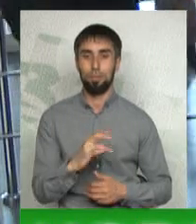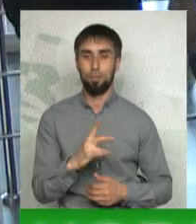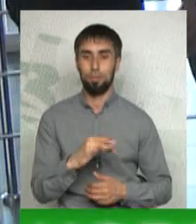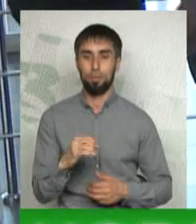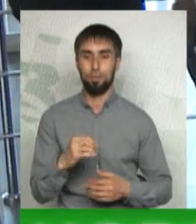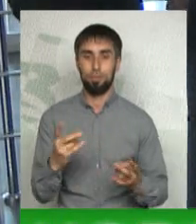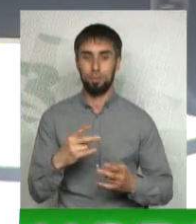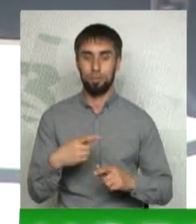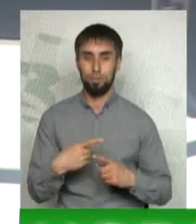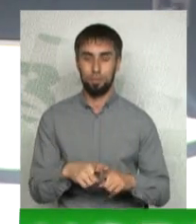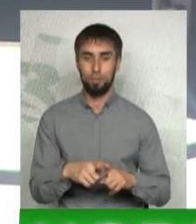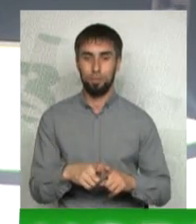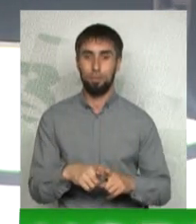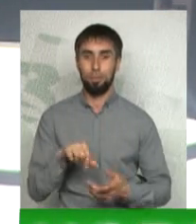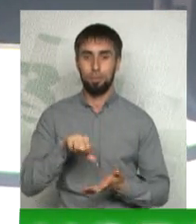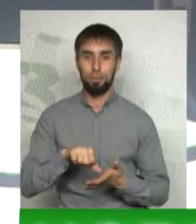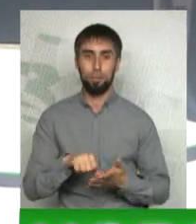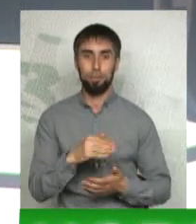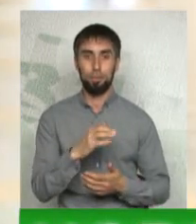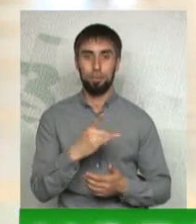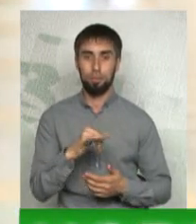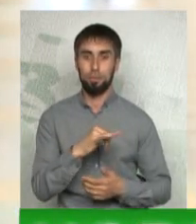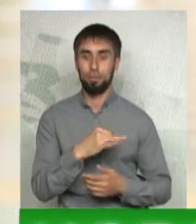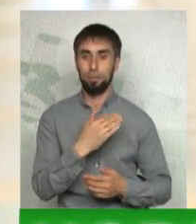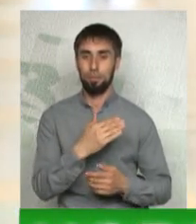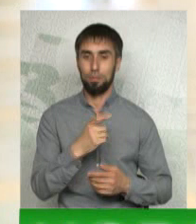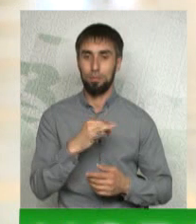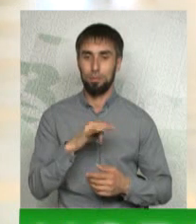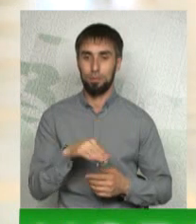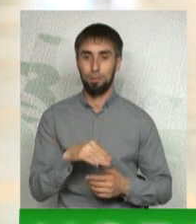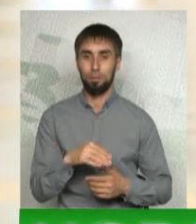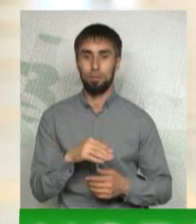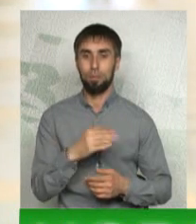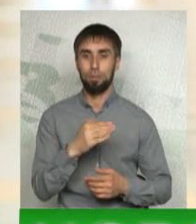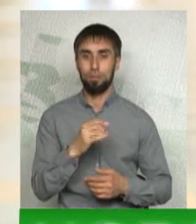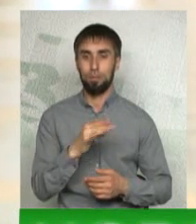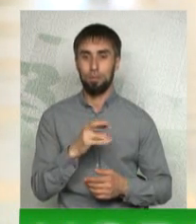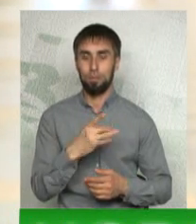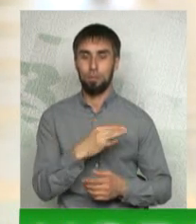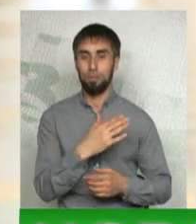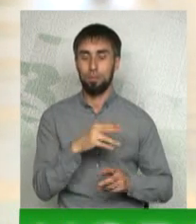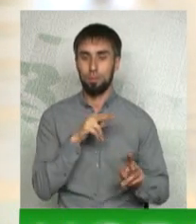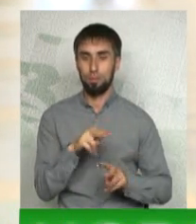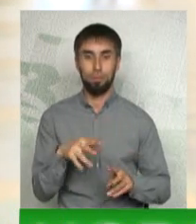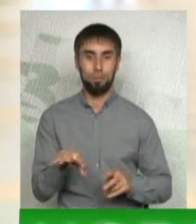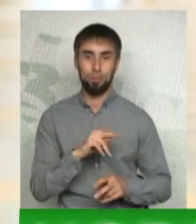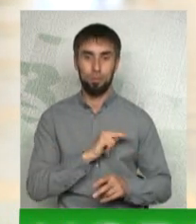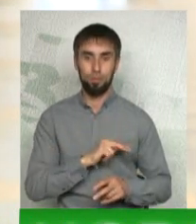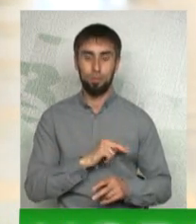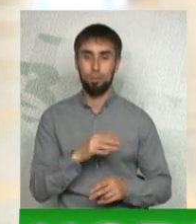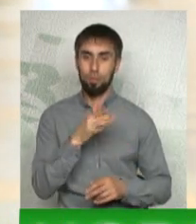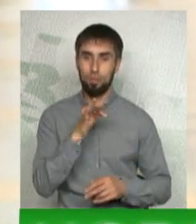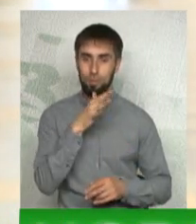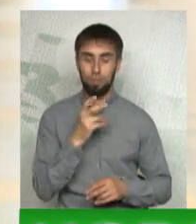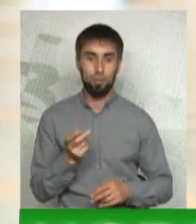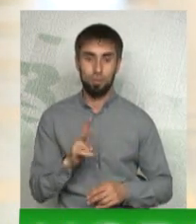нужной техникой. Присутствуют федеральные инспекторы, федеральные наблюдатели. Все работники вовремя пришли